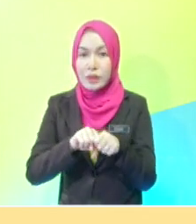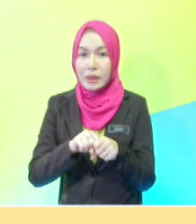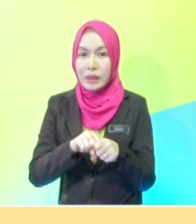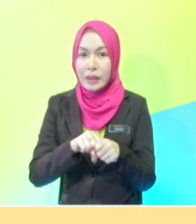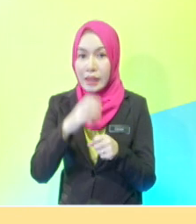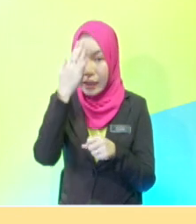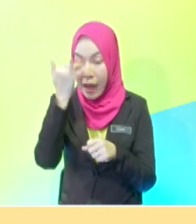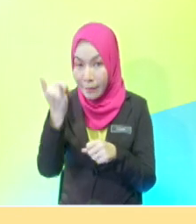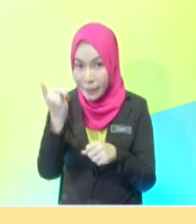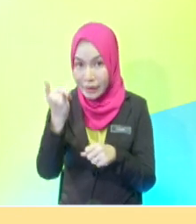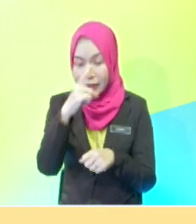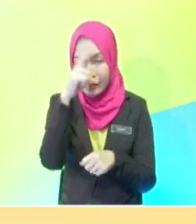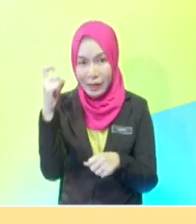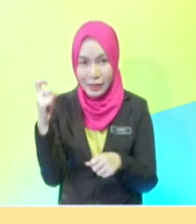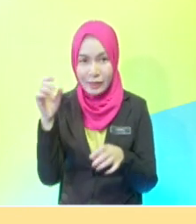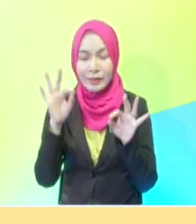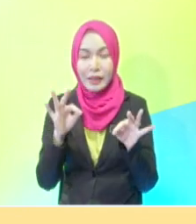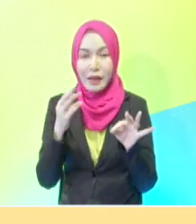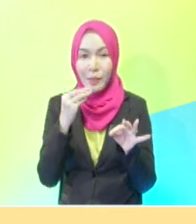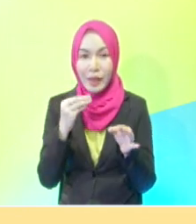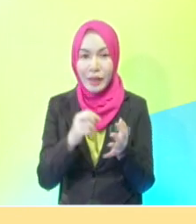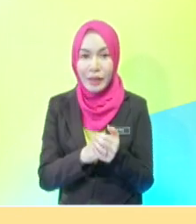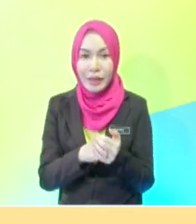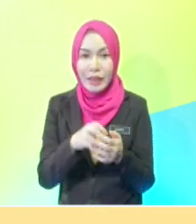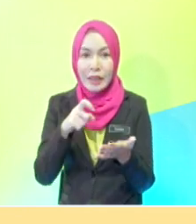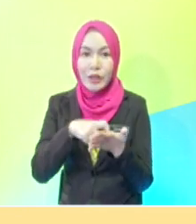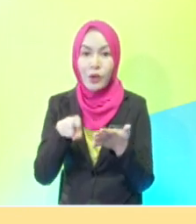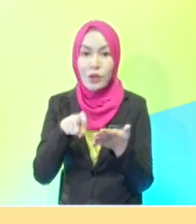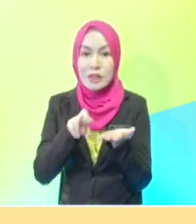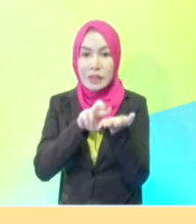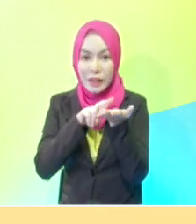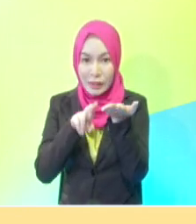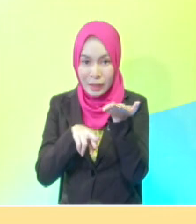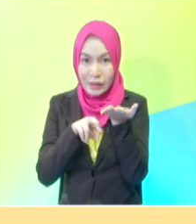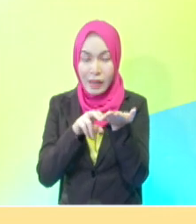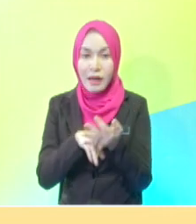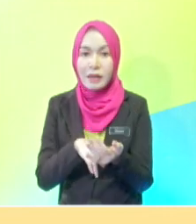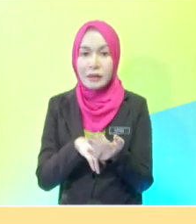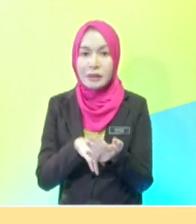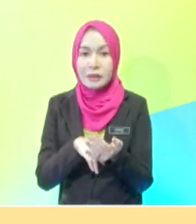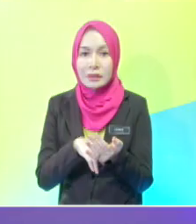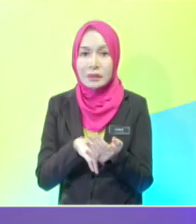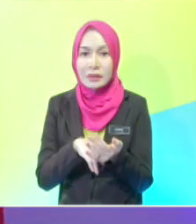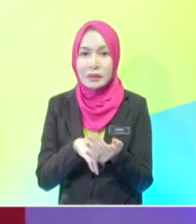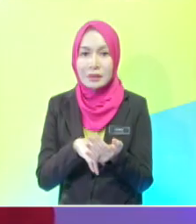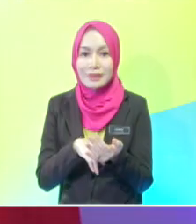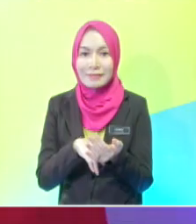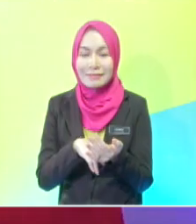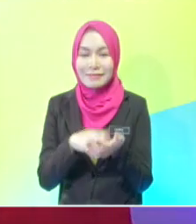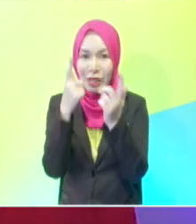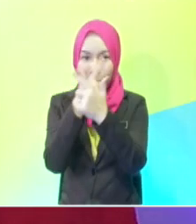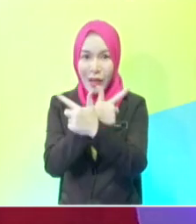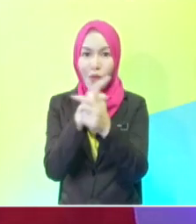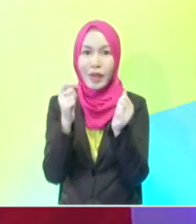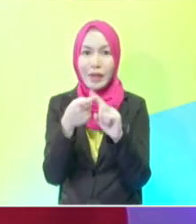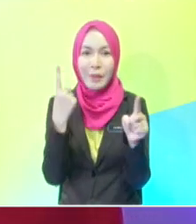transgenik nih kita tahu dia rintang kepada penyakit dia rintang kepada racun pahit tadi dan dia